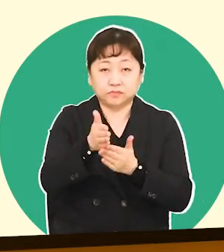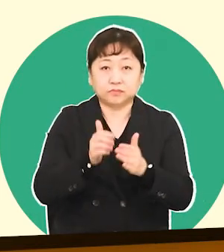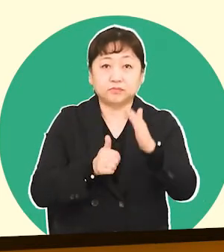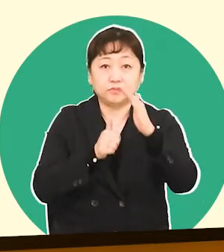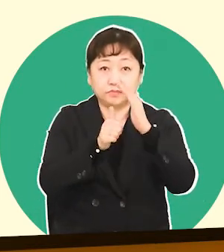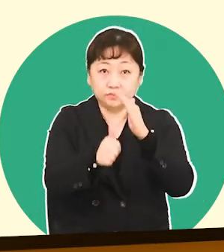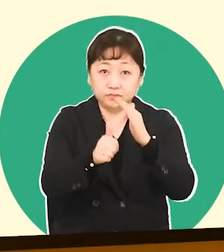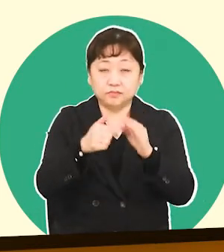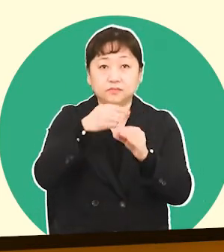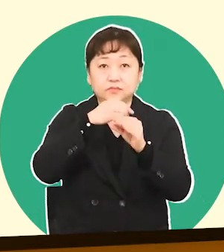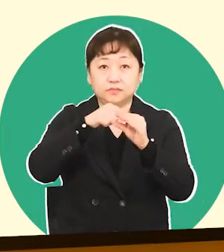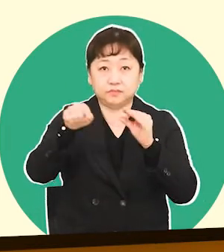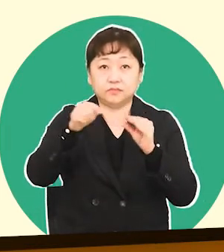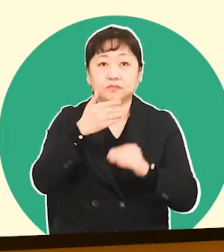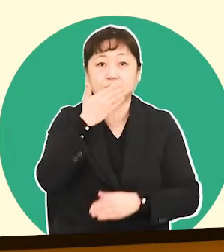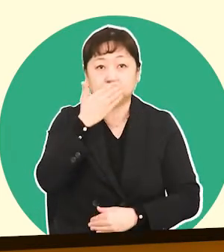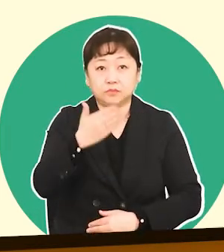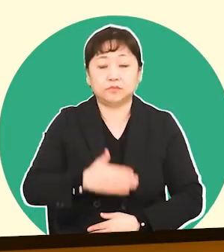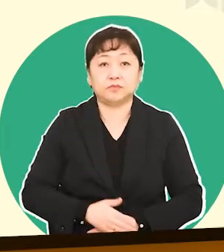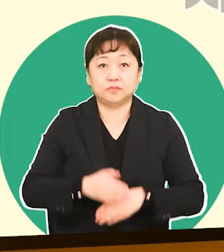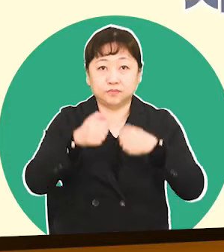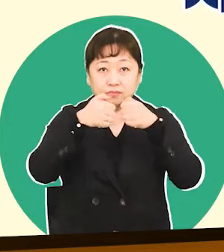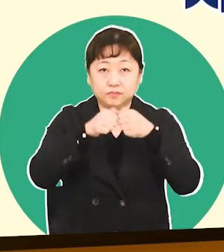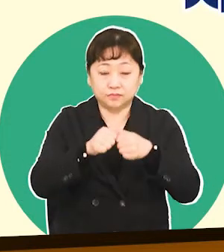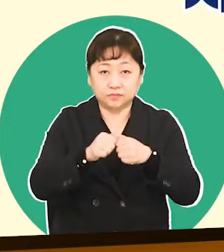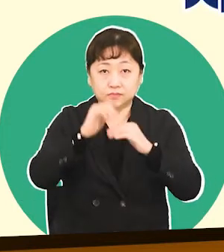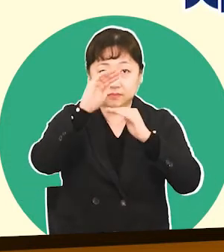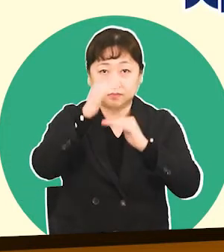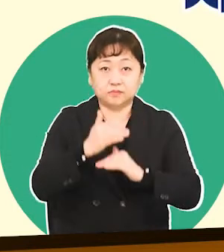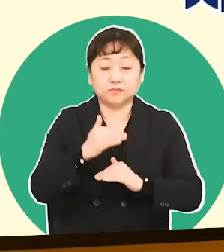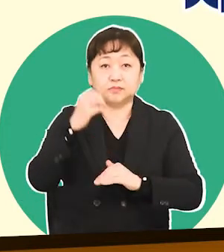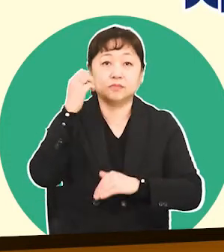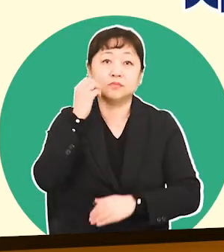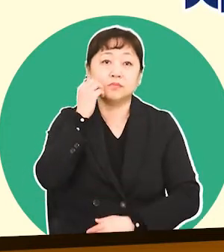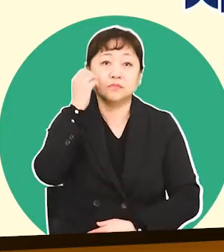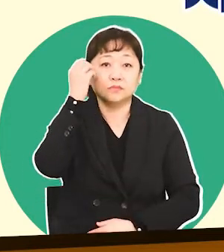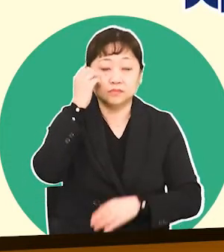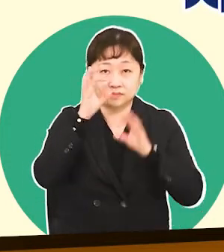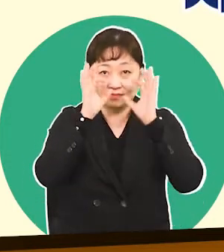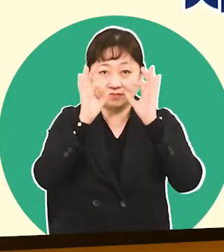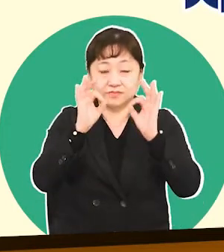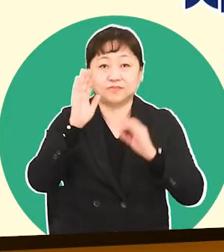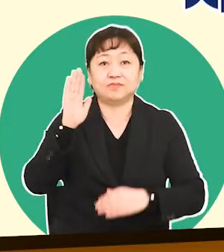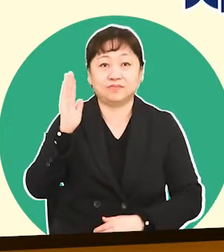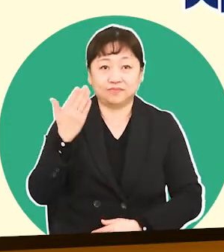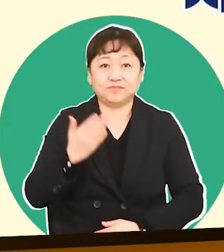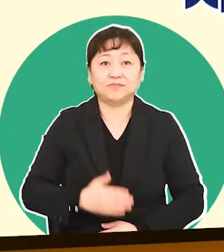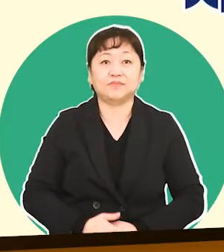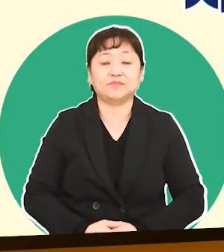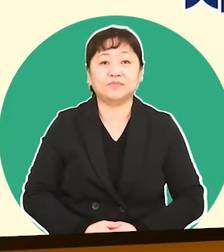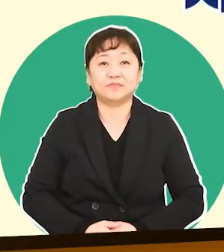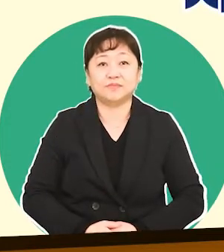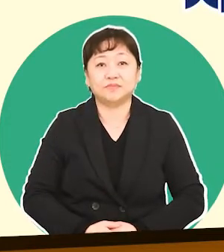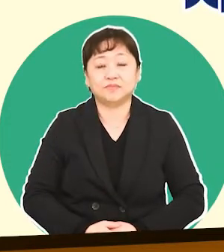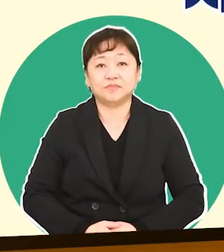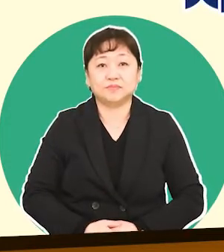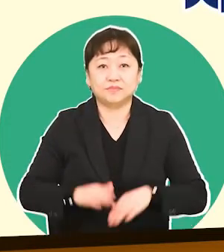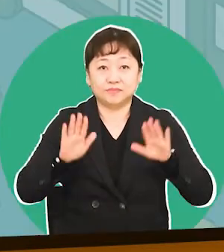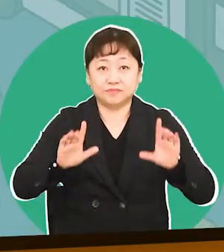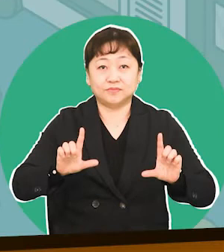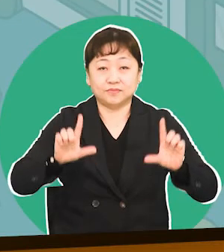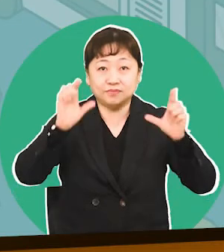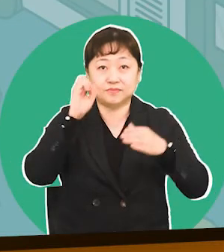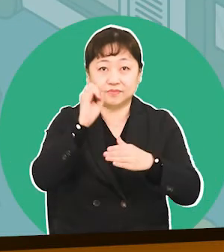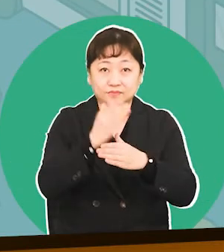방문하거나 이메일로 가능하고요 자세한 사항은 광명시 홈페이지 고시공고 란 을 참조하시면 됩니다